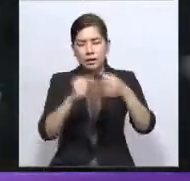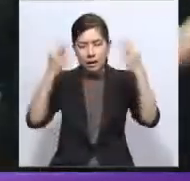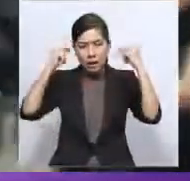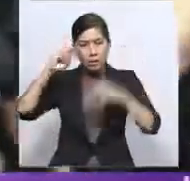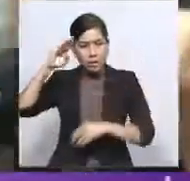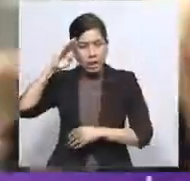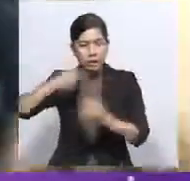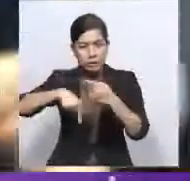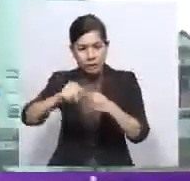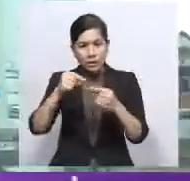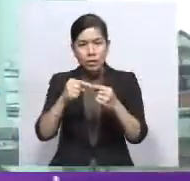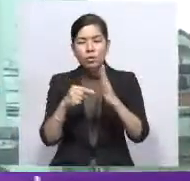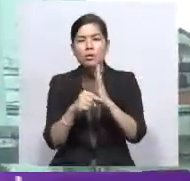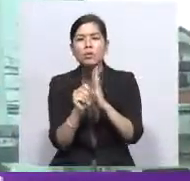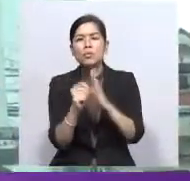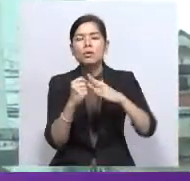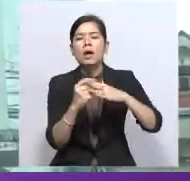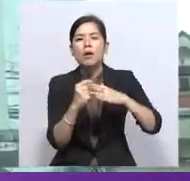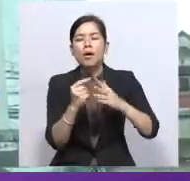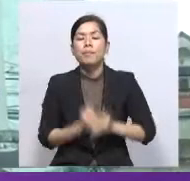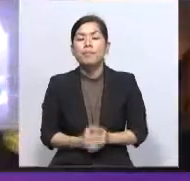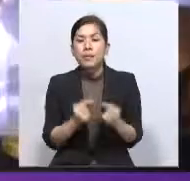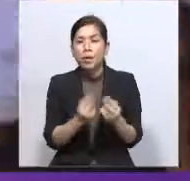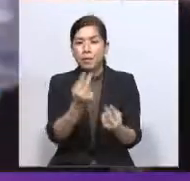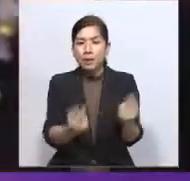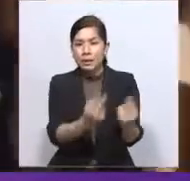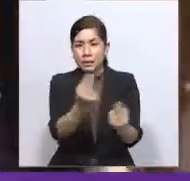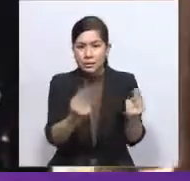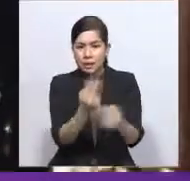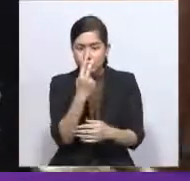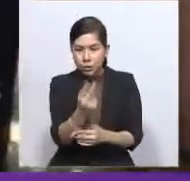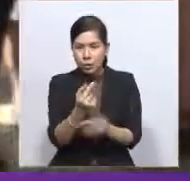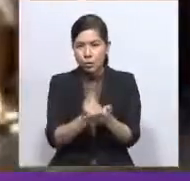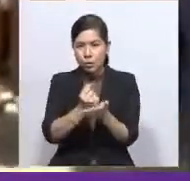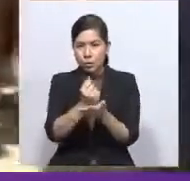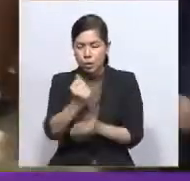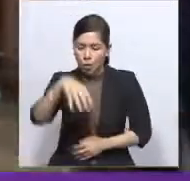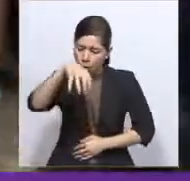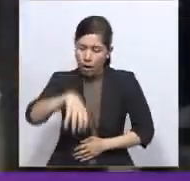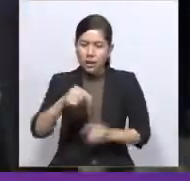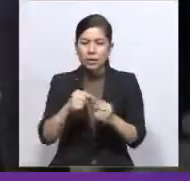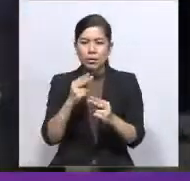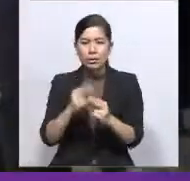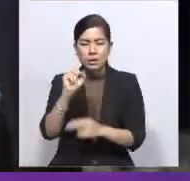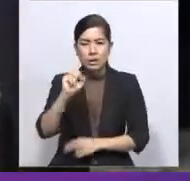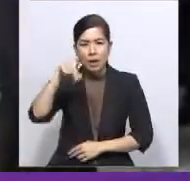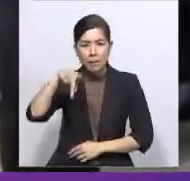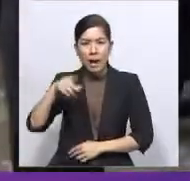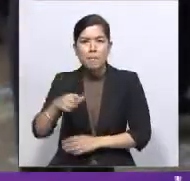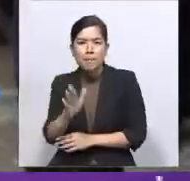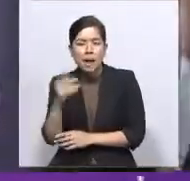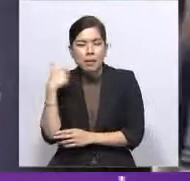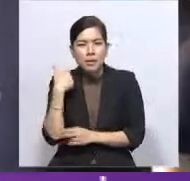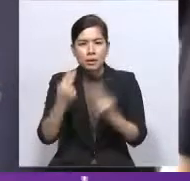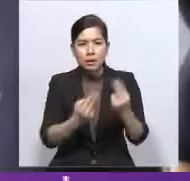างมาที่สมุทรสาครนะคะนายกรัฐมนตรีได้เดินทางไปเยี่ยมชมองค์การสะพานปลาสมุทรสาครตำบลมหาชัยตรวจเยี่ยม